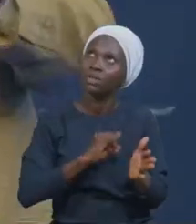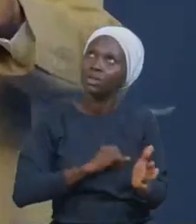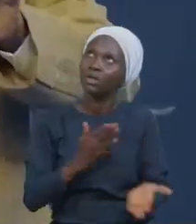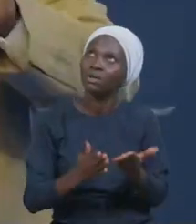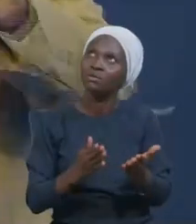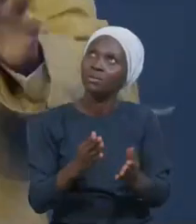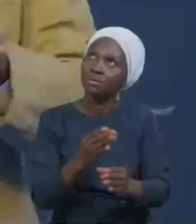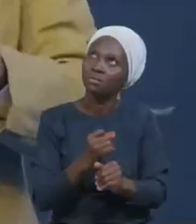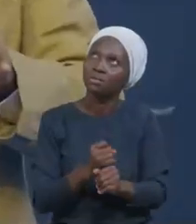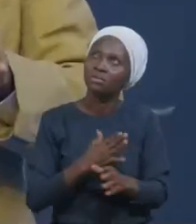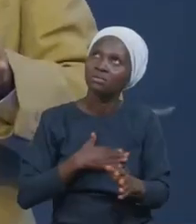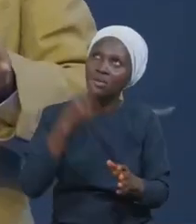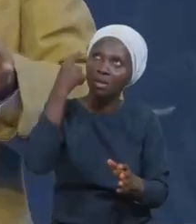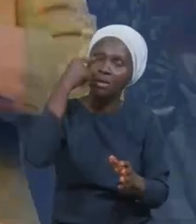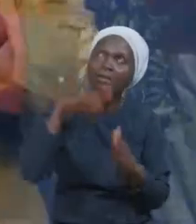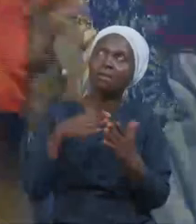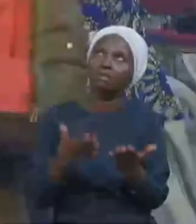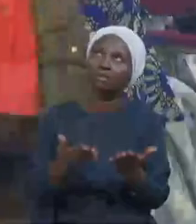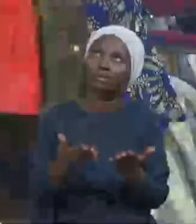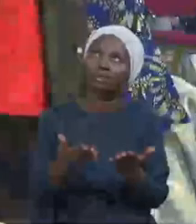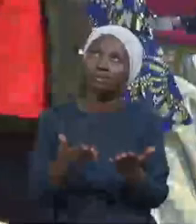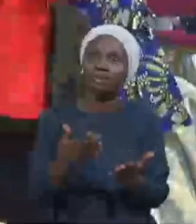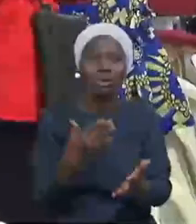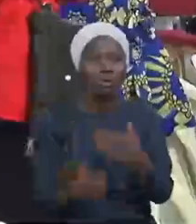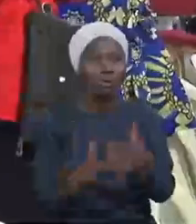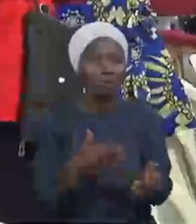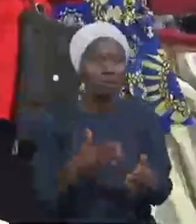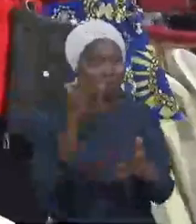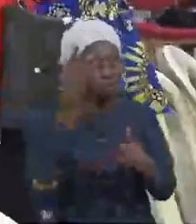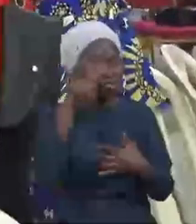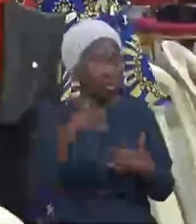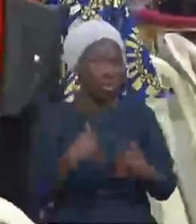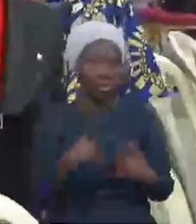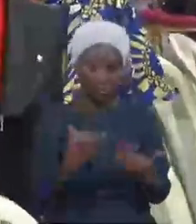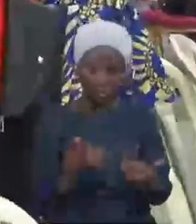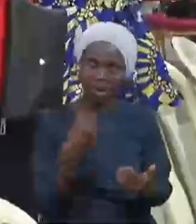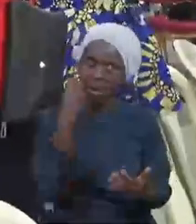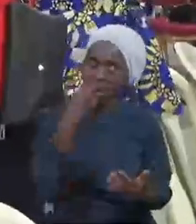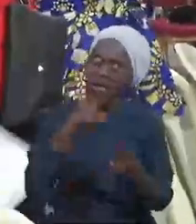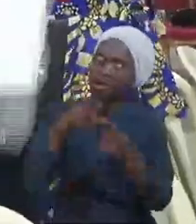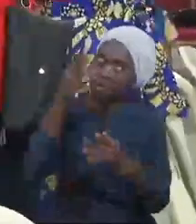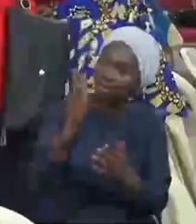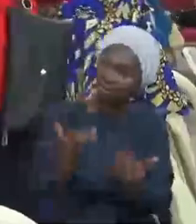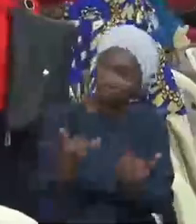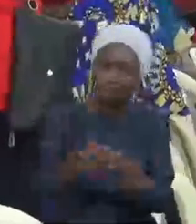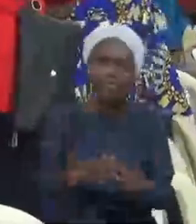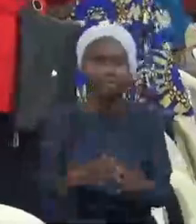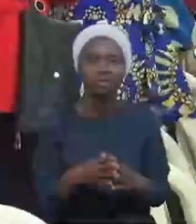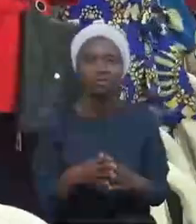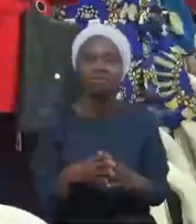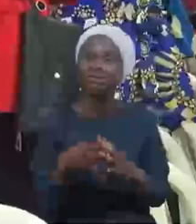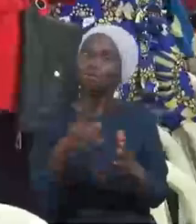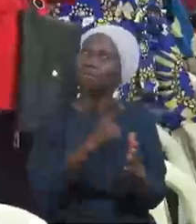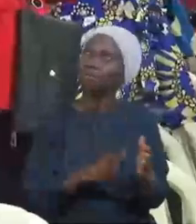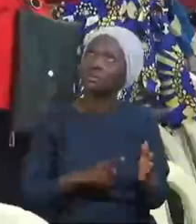quelle que soit la maladie que tu as, quel que soit le miracle dont tu as besoin, dis Seigneur, pour que je recouvre